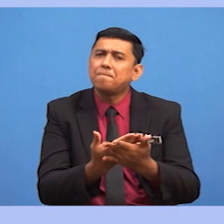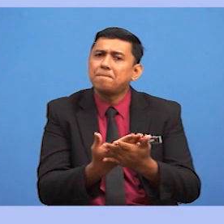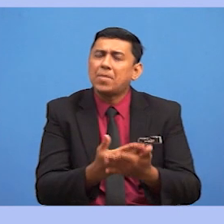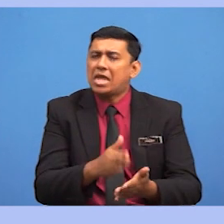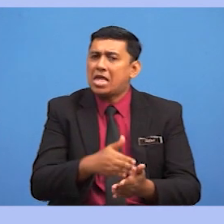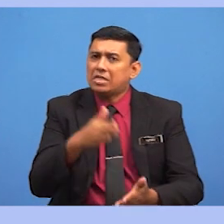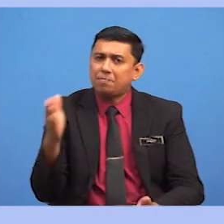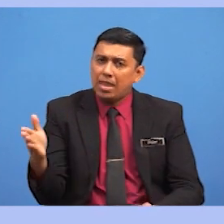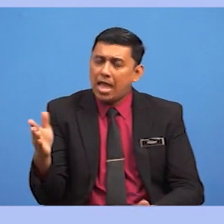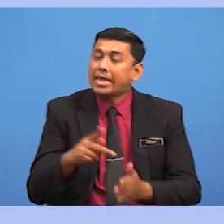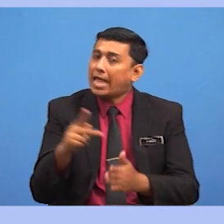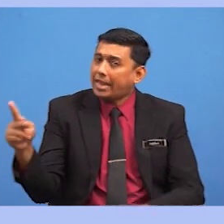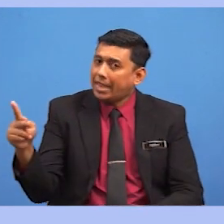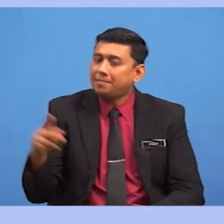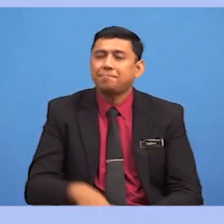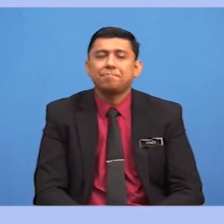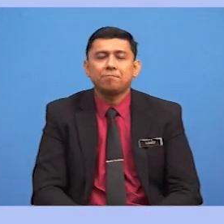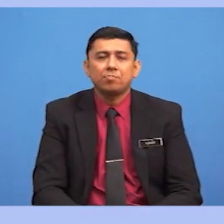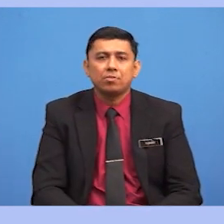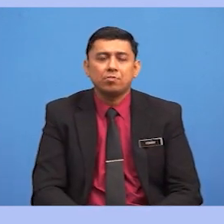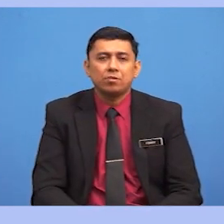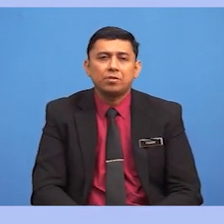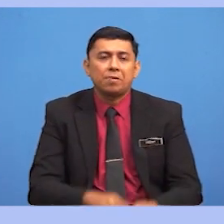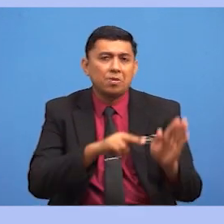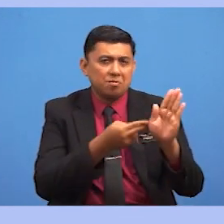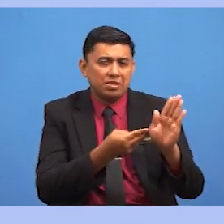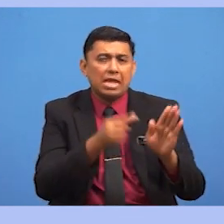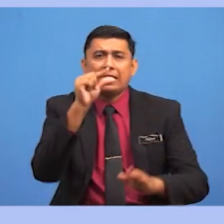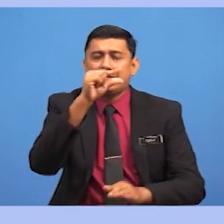berada di sebelah kanan jadual berkala. Unsur